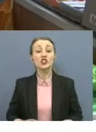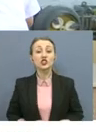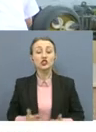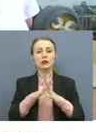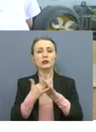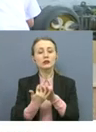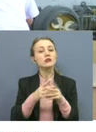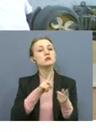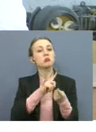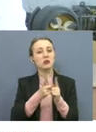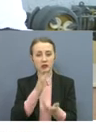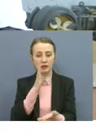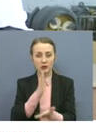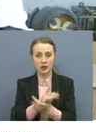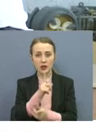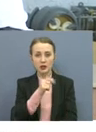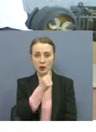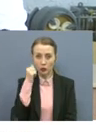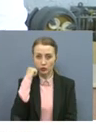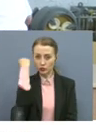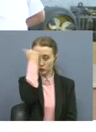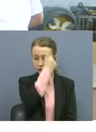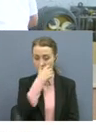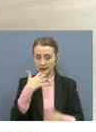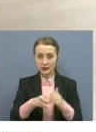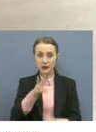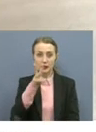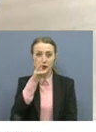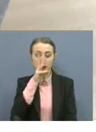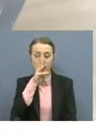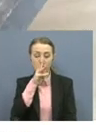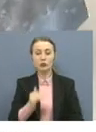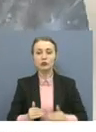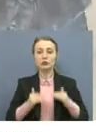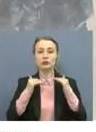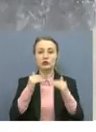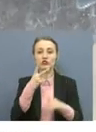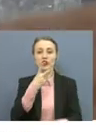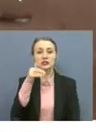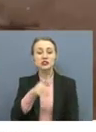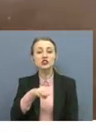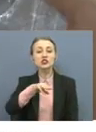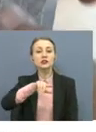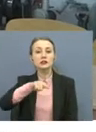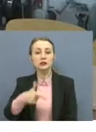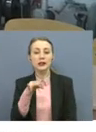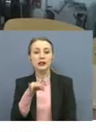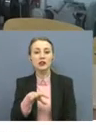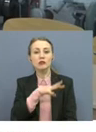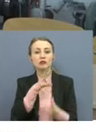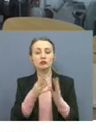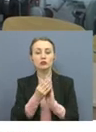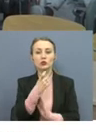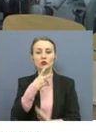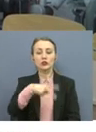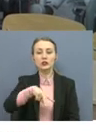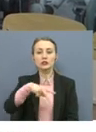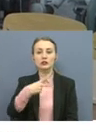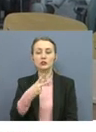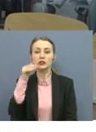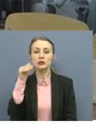алыпты. 527 азамат кәсіпкерлік негіздерін меңгерген. Нәтижелі жұмыспен қамту және жаппай кәсіпкерлікті дамыту бағдарламасы аясында